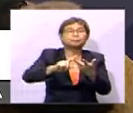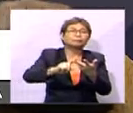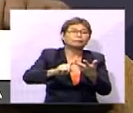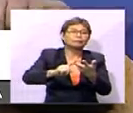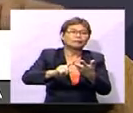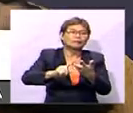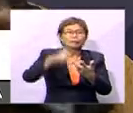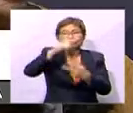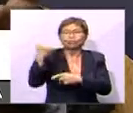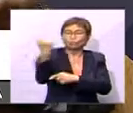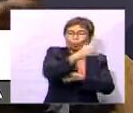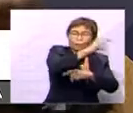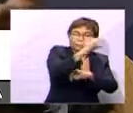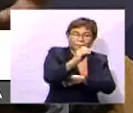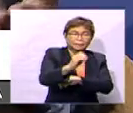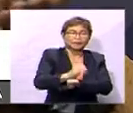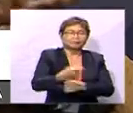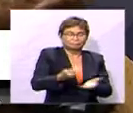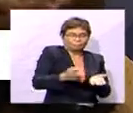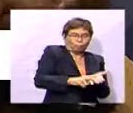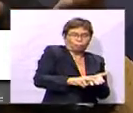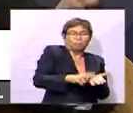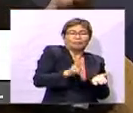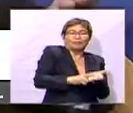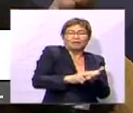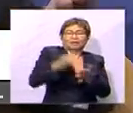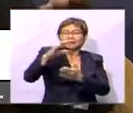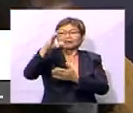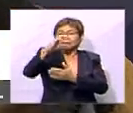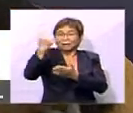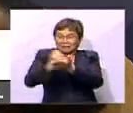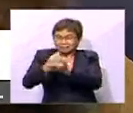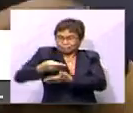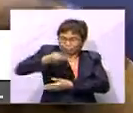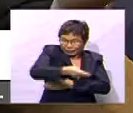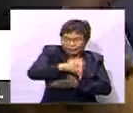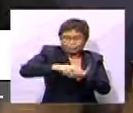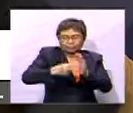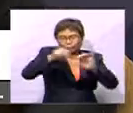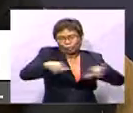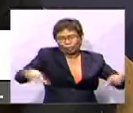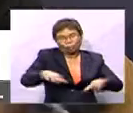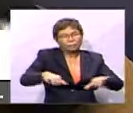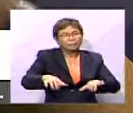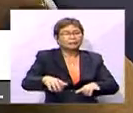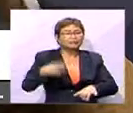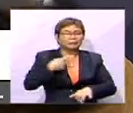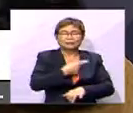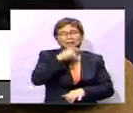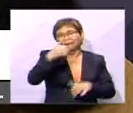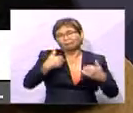external auditor to go to company and get certification. When the custom bagi that certification, bermakna you boleh buat self declaration, kita tak